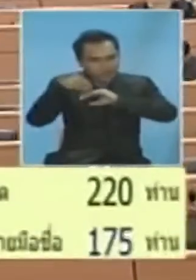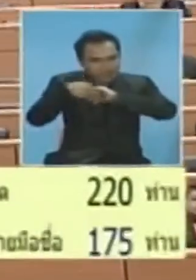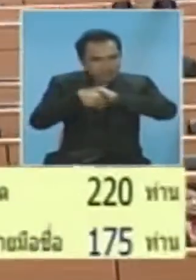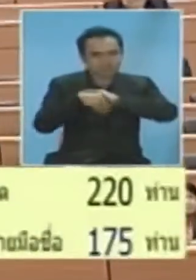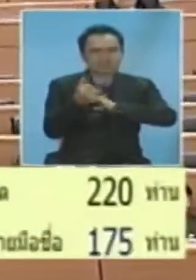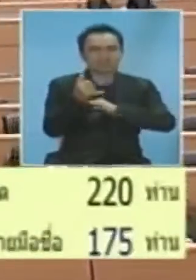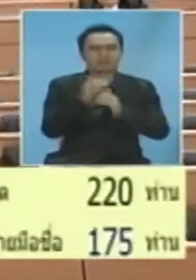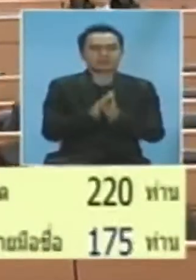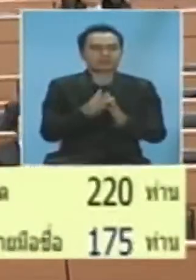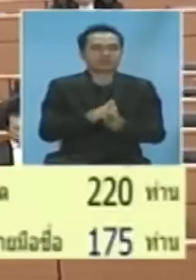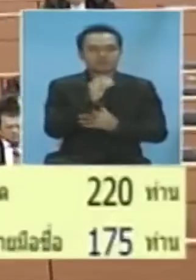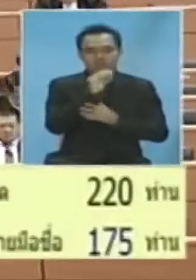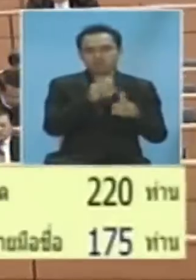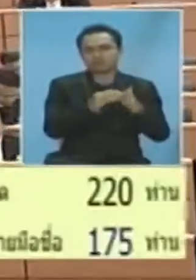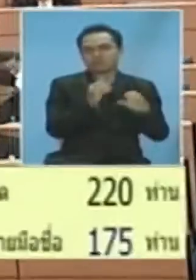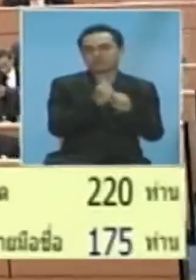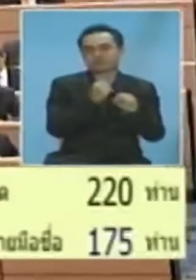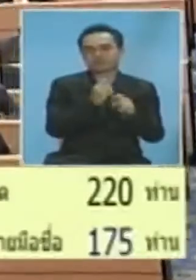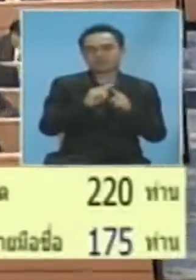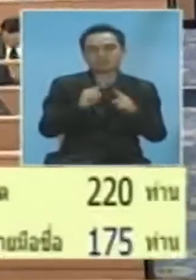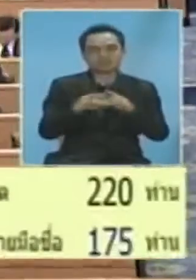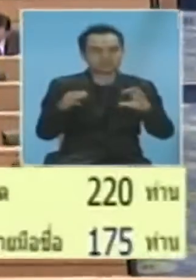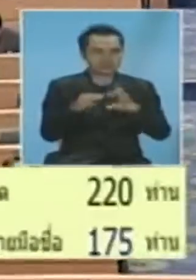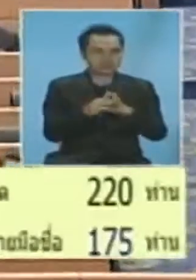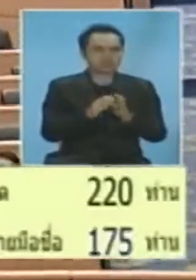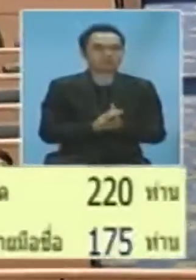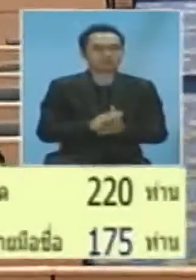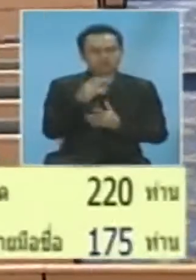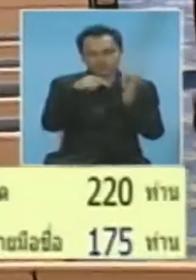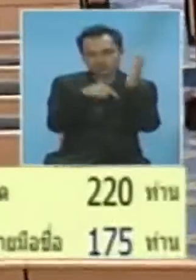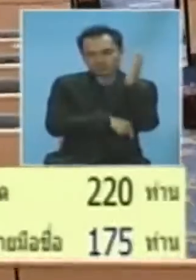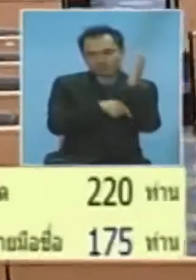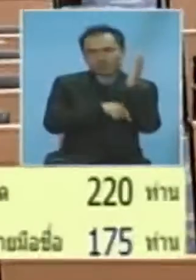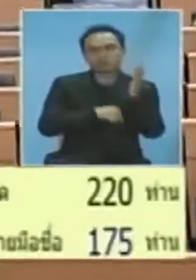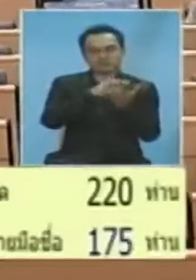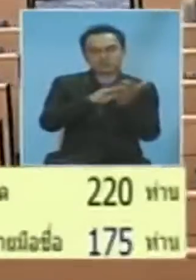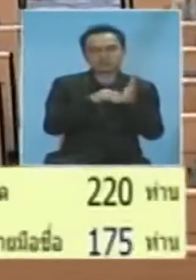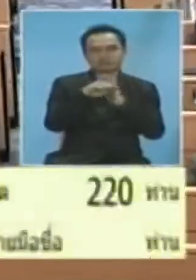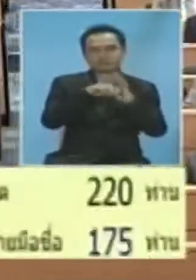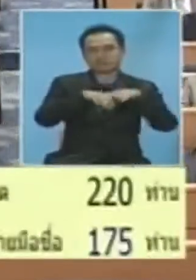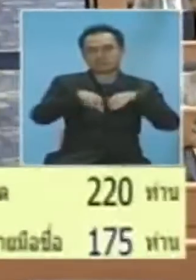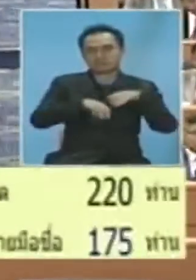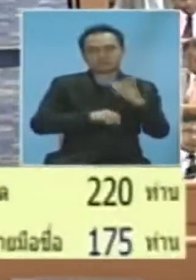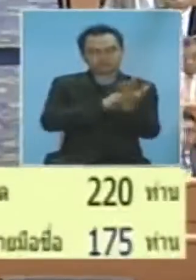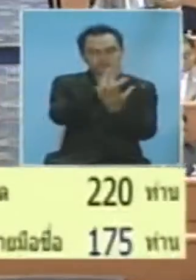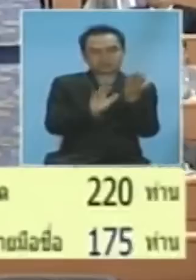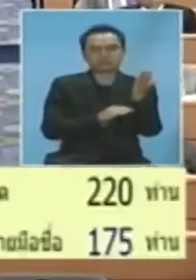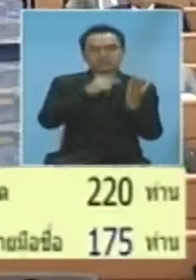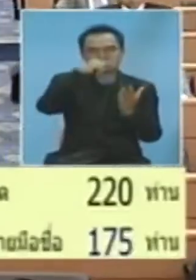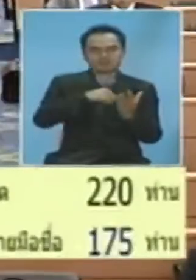างให้เกิดกระบวนการอันเรียกว่าทุจริตในเชิงนโยบายกล่าว